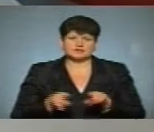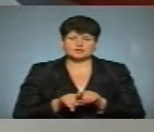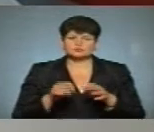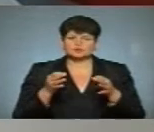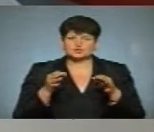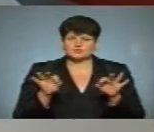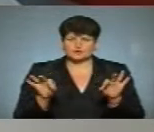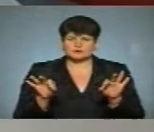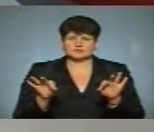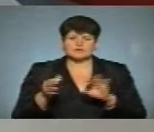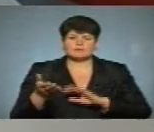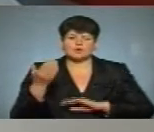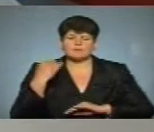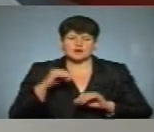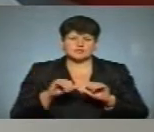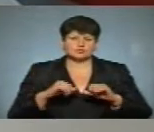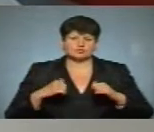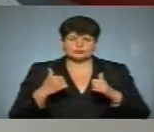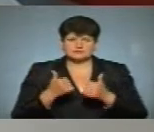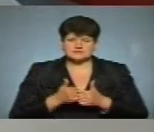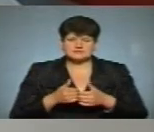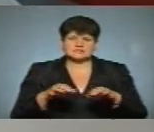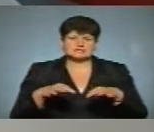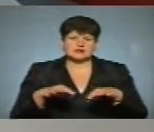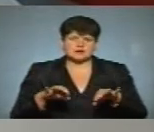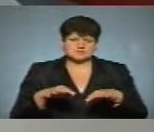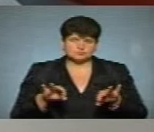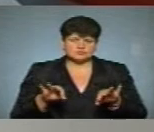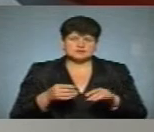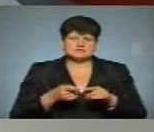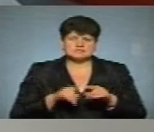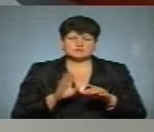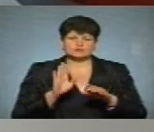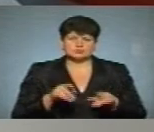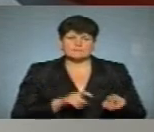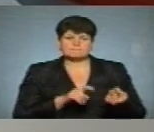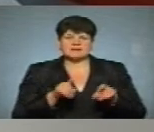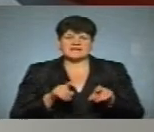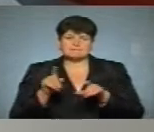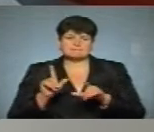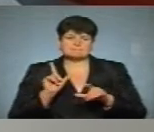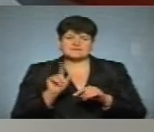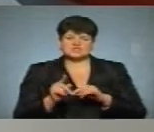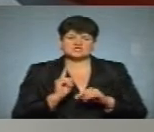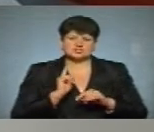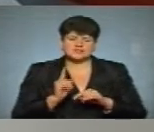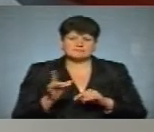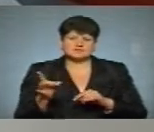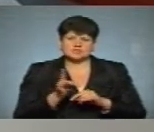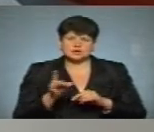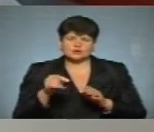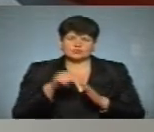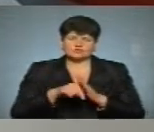дозволили на попередній комісії ТЕБ-ТНС транспорт, тобто буде переміщення міжрайонне вже, районне, внутрішнє районне